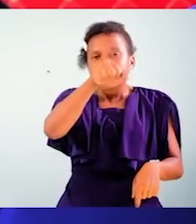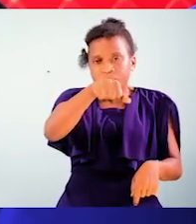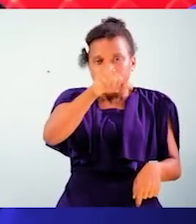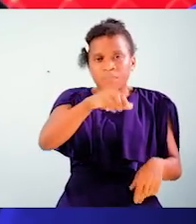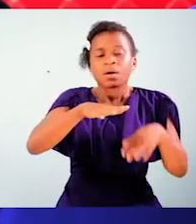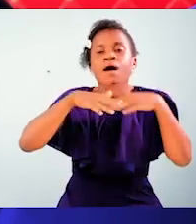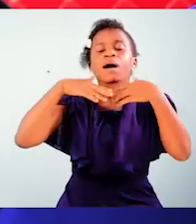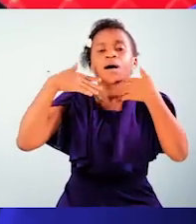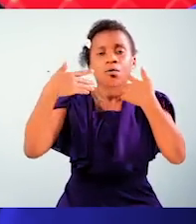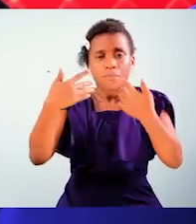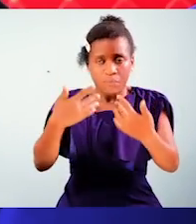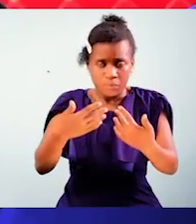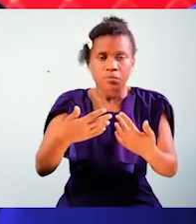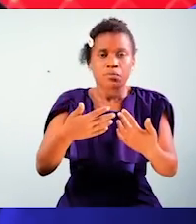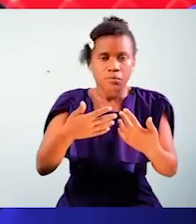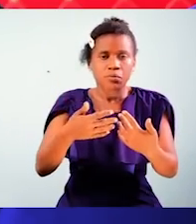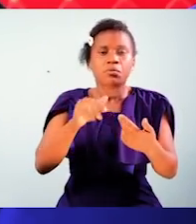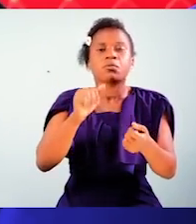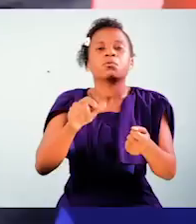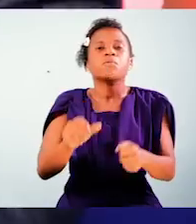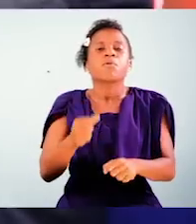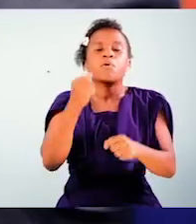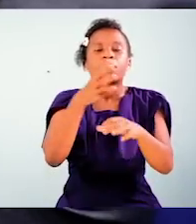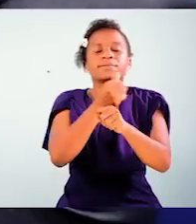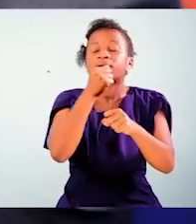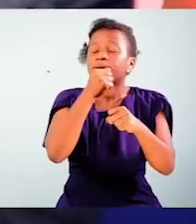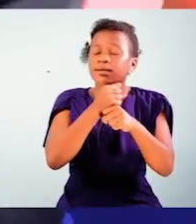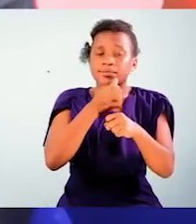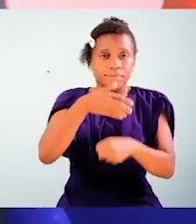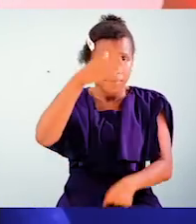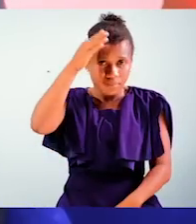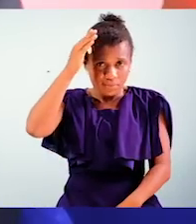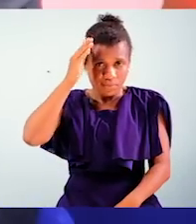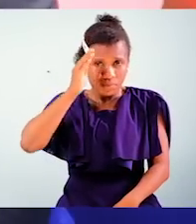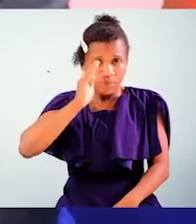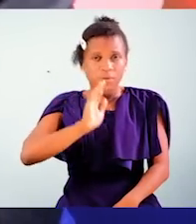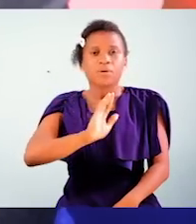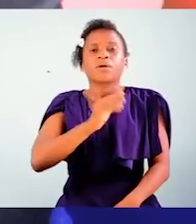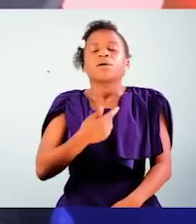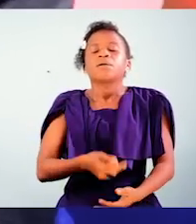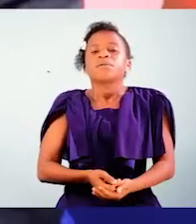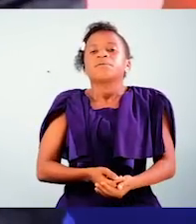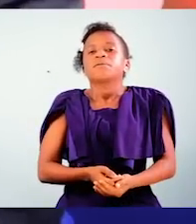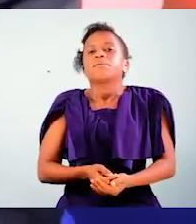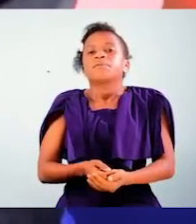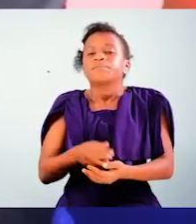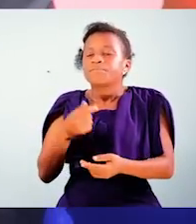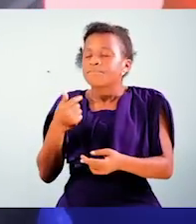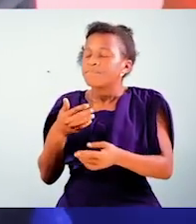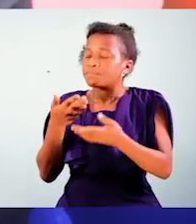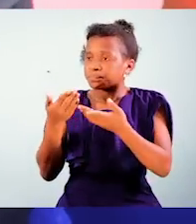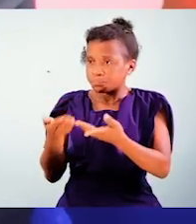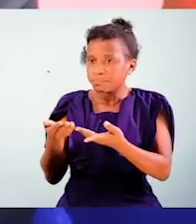wa ngazi yoyote ya utumishi wa umma. Nadhani umesikia Bante. Kwanza CAG tuanzie hapo.